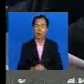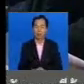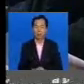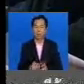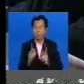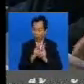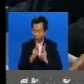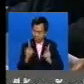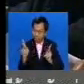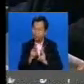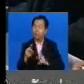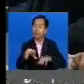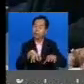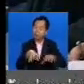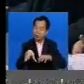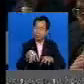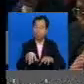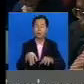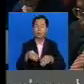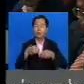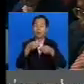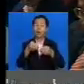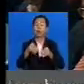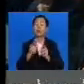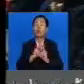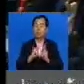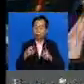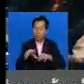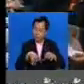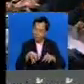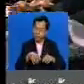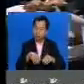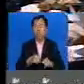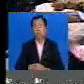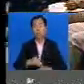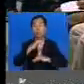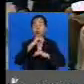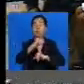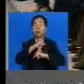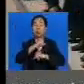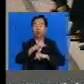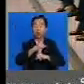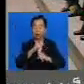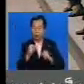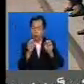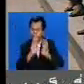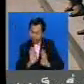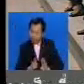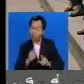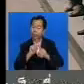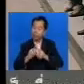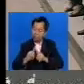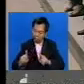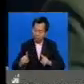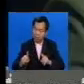การปฏิรูปสื่อภาครัฐที่รัฐบาลแต่งตั้งขึ้นเพื่อศึกษากำหนดรูปแบบและโครงสร้างการบริหารที่เหมาะสมของสื่อภาครัฐโดย